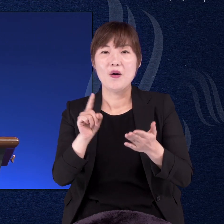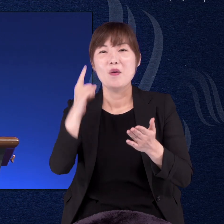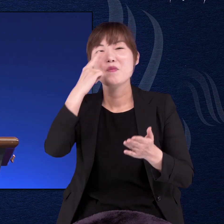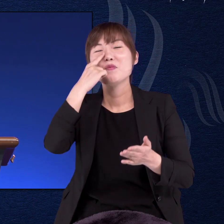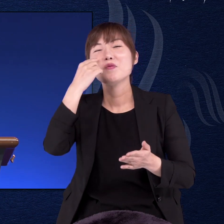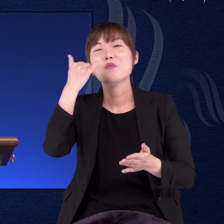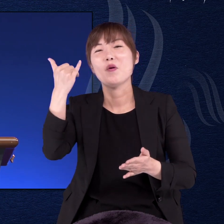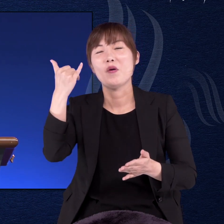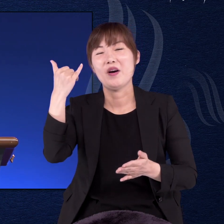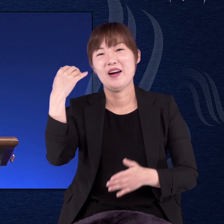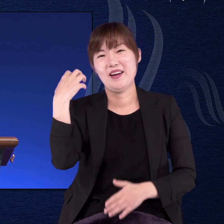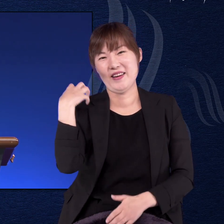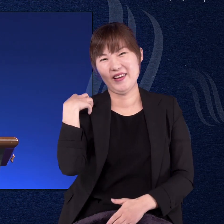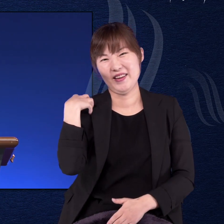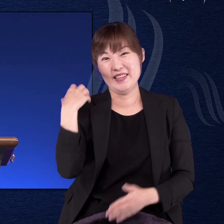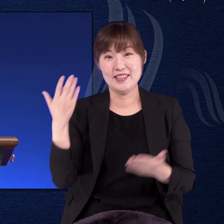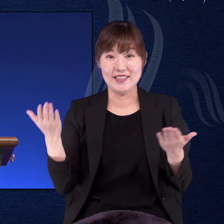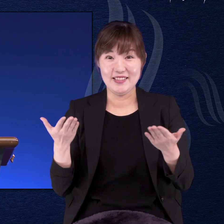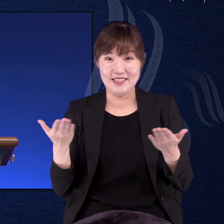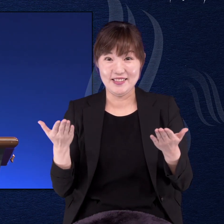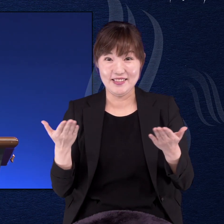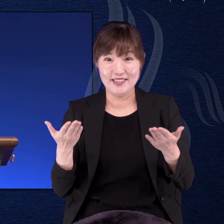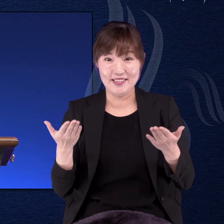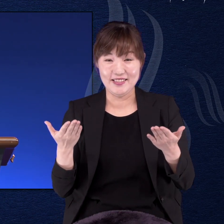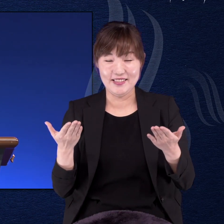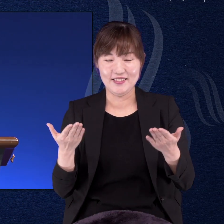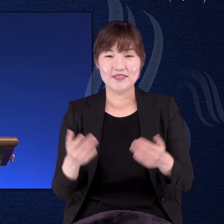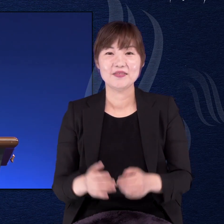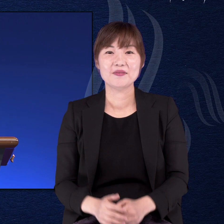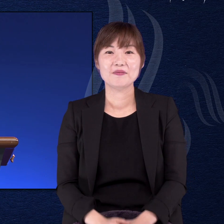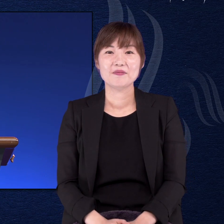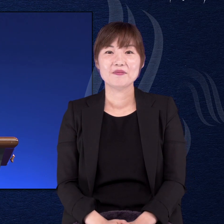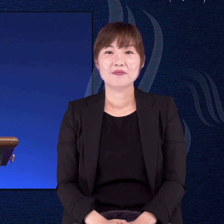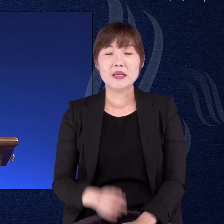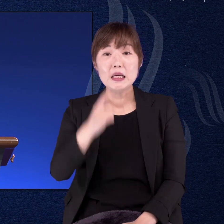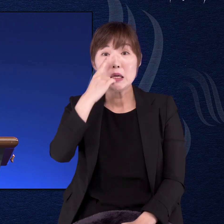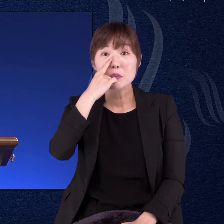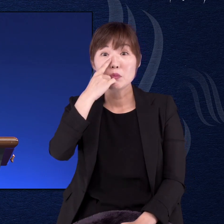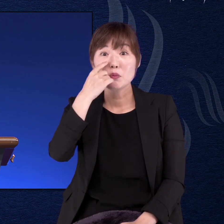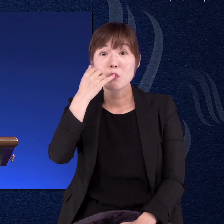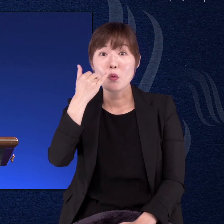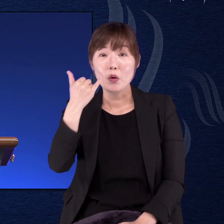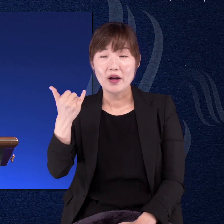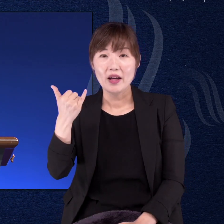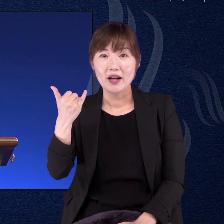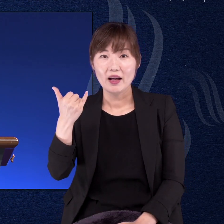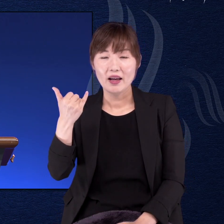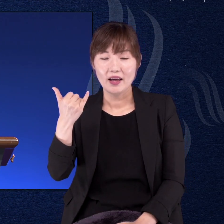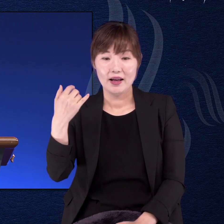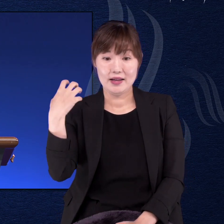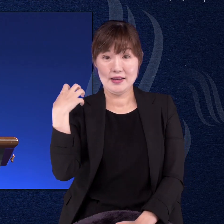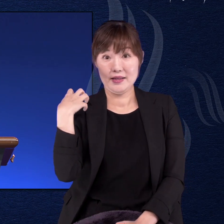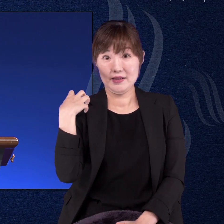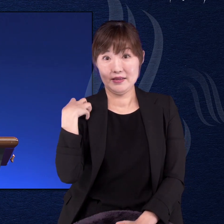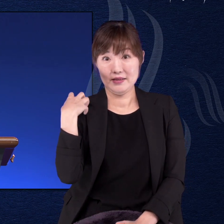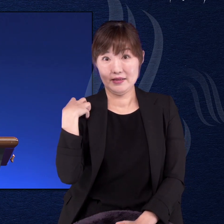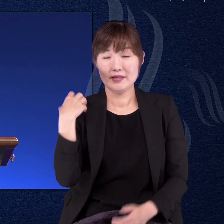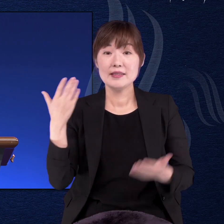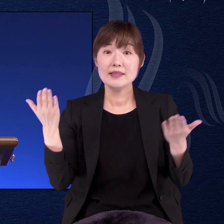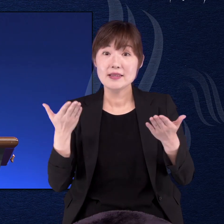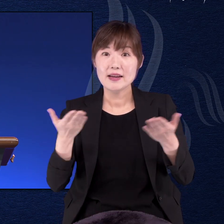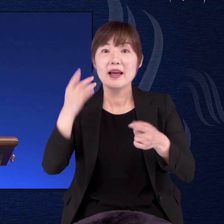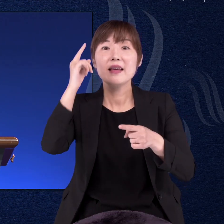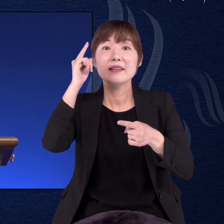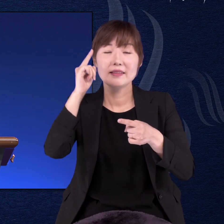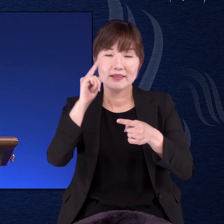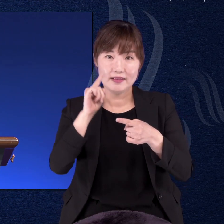근데 쉽게 풀면 부모의 역할입니다. 부모의 역할에 대해서 얘기를 하려고 해요. 하지만